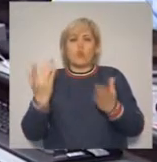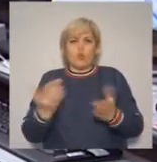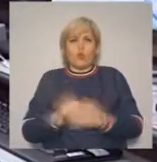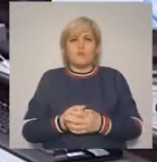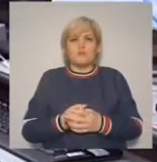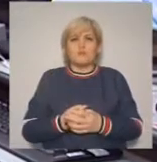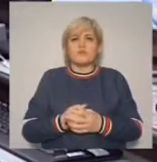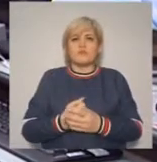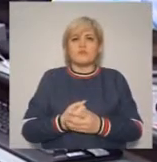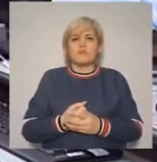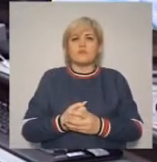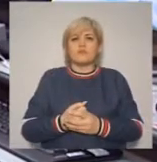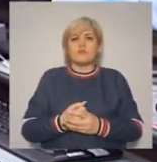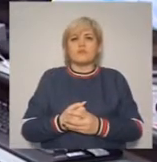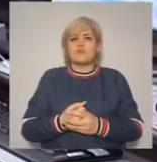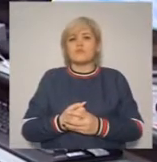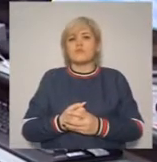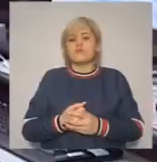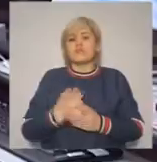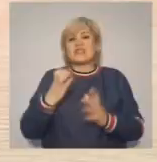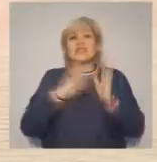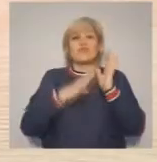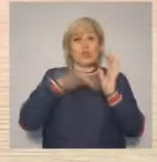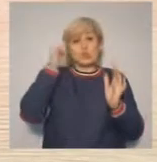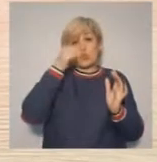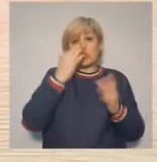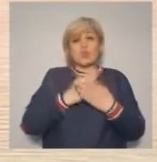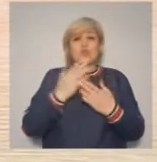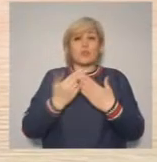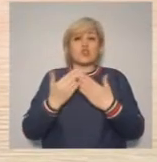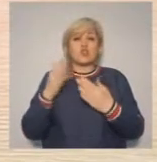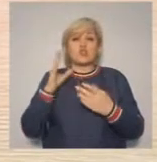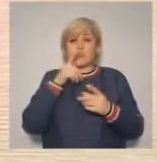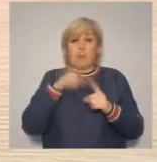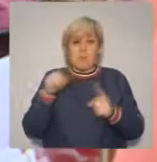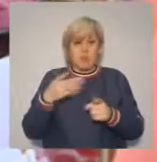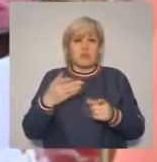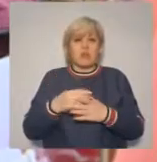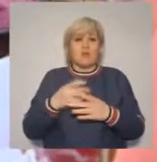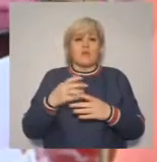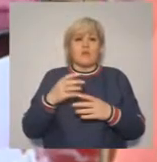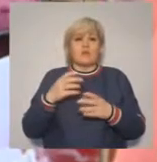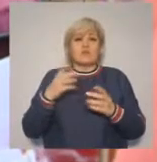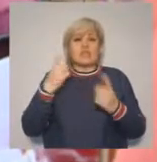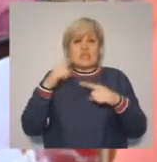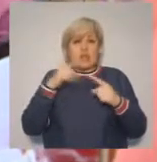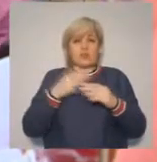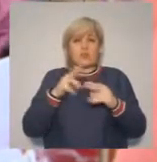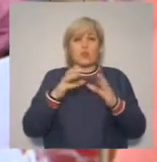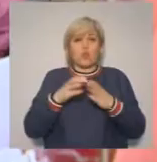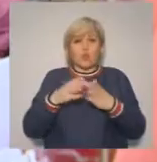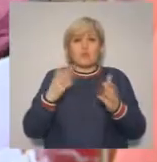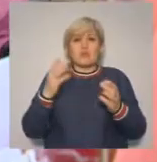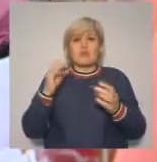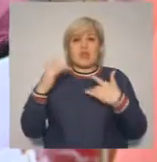в тюзовском варианте. Ну и с использованием также кукол. С 90-го года, то есть практически с момента основания труппы,